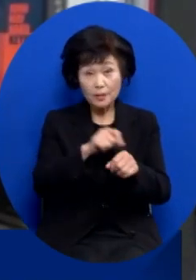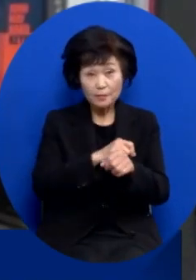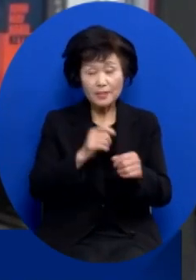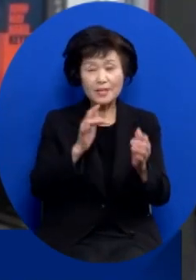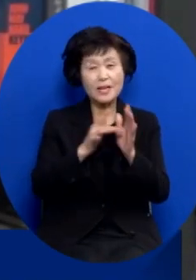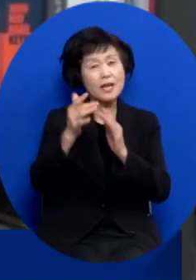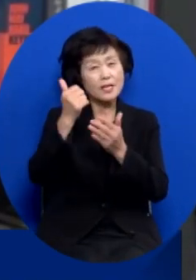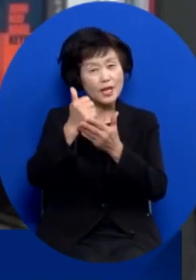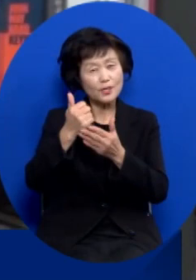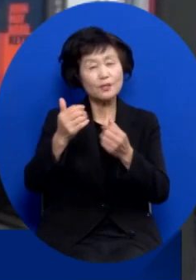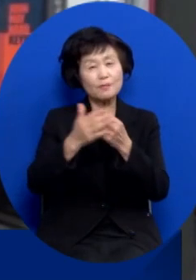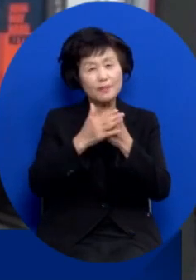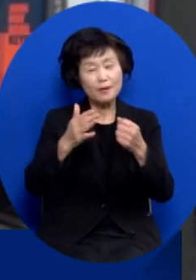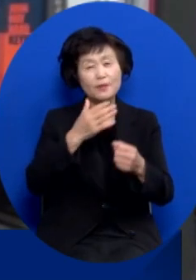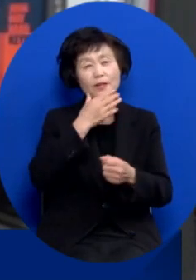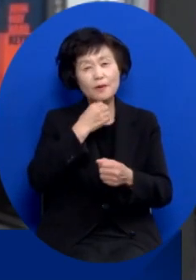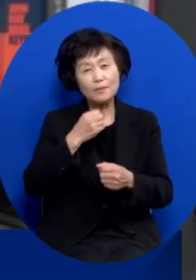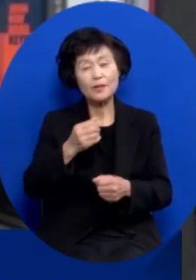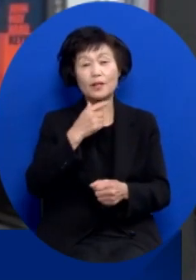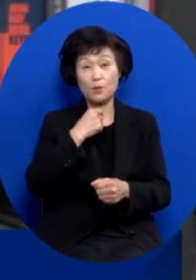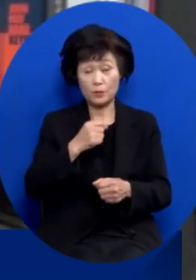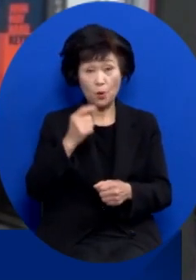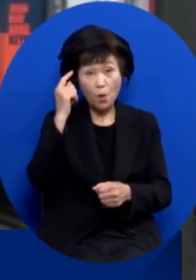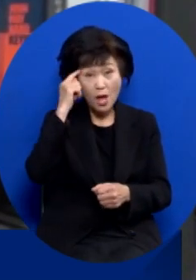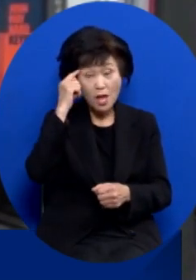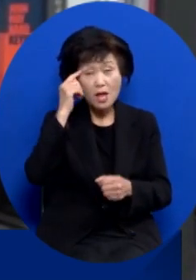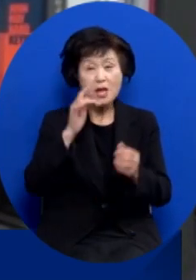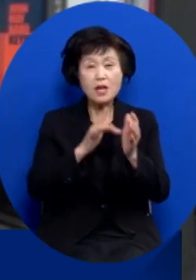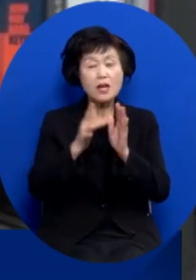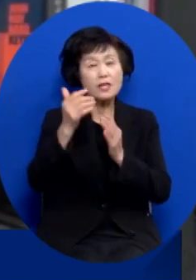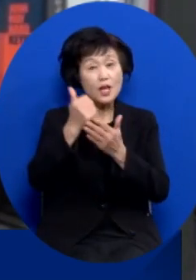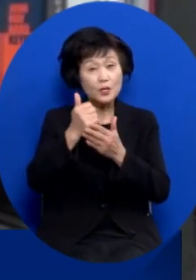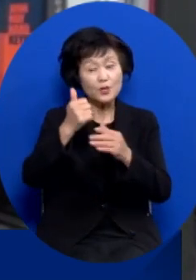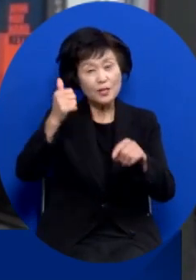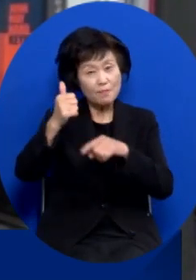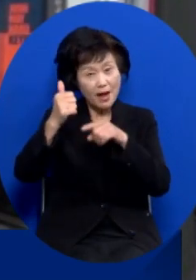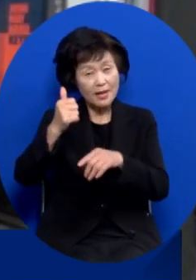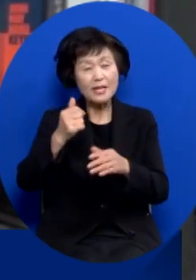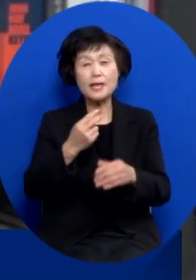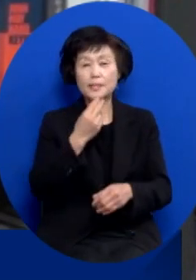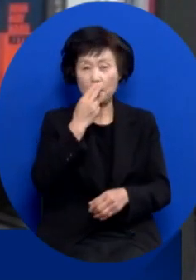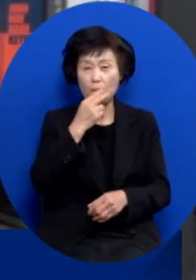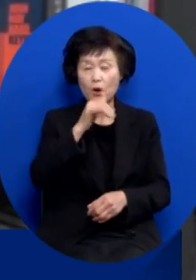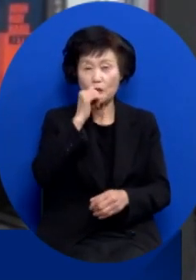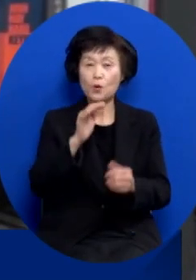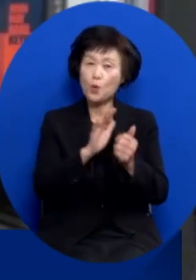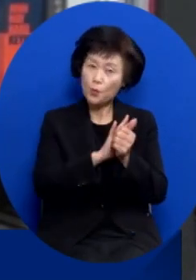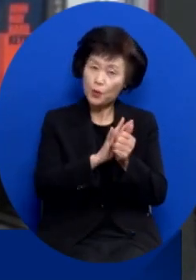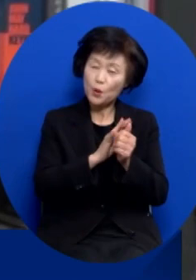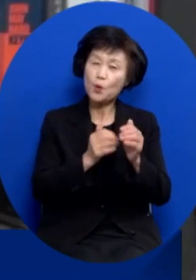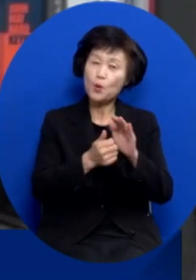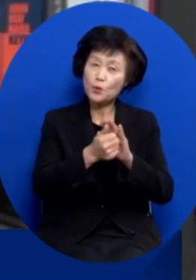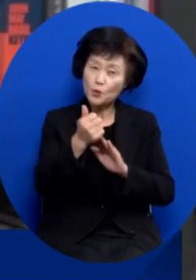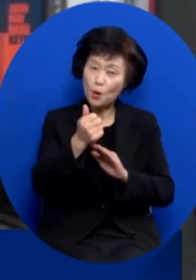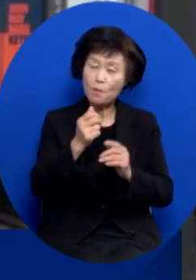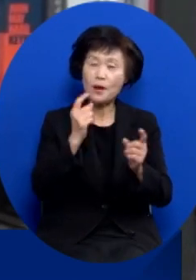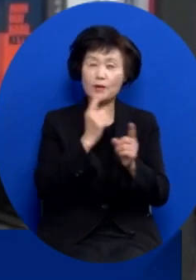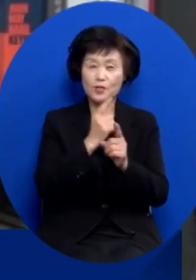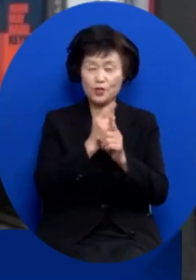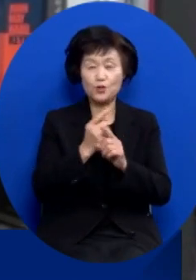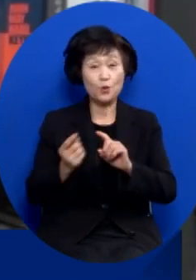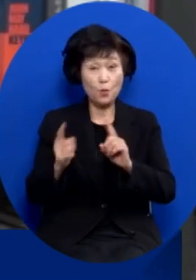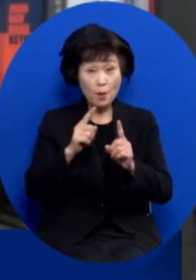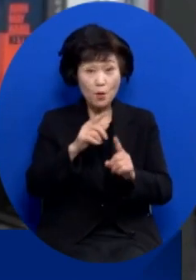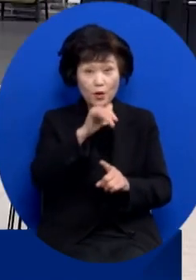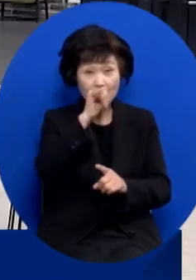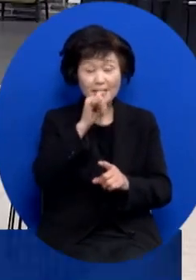간절히 소망합니다. 왜냐하면 예수님 안에 생명이 있고 위로가 있고 소망이 있고 그리고 치유와 회복이